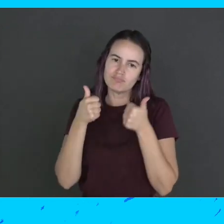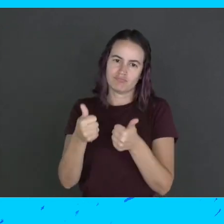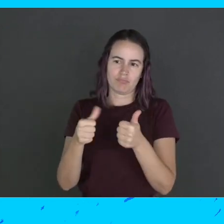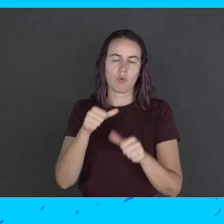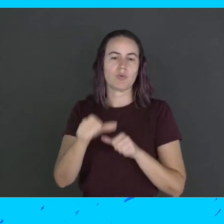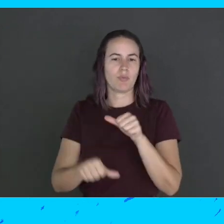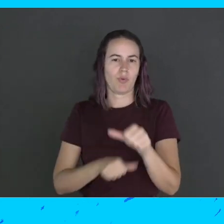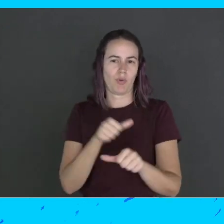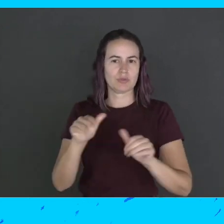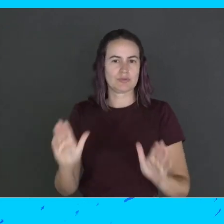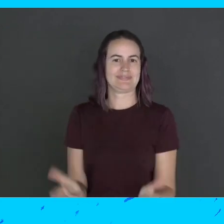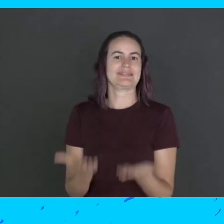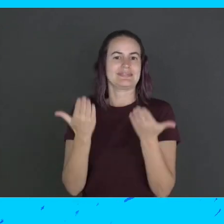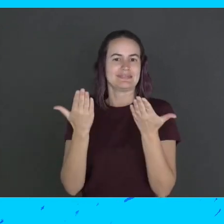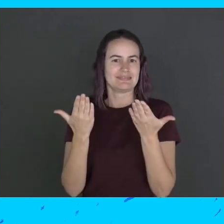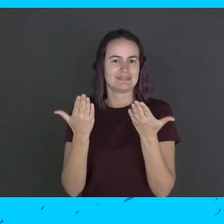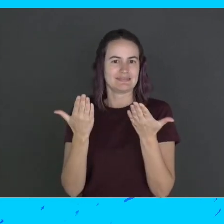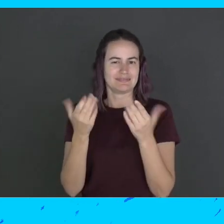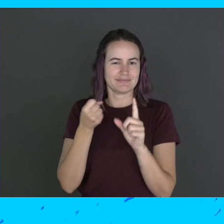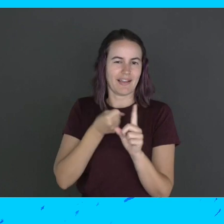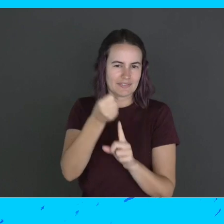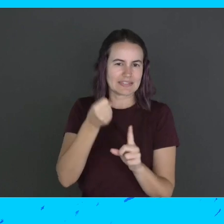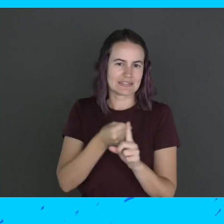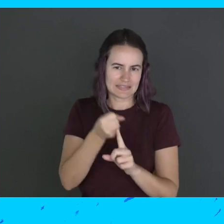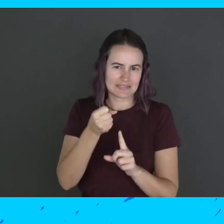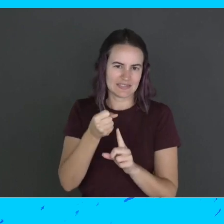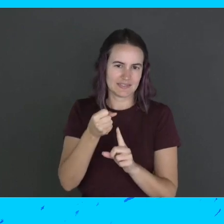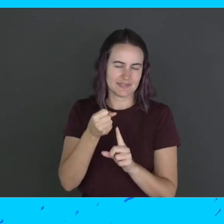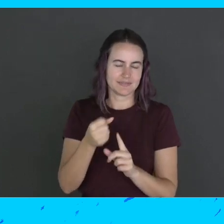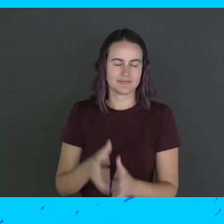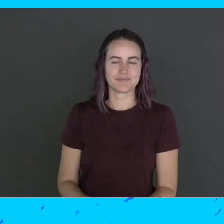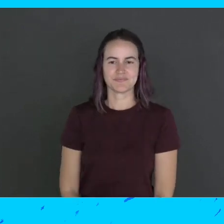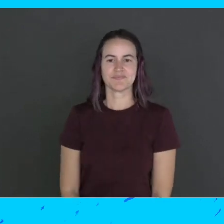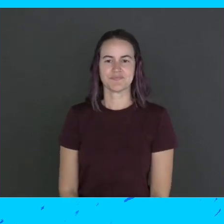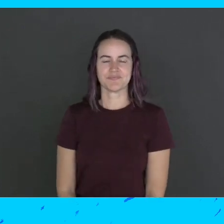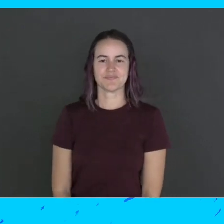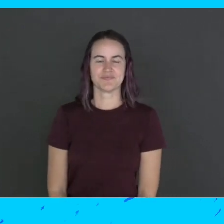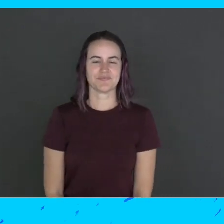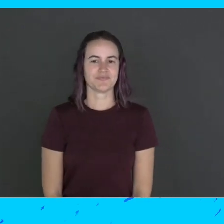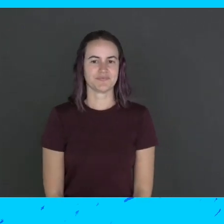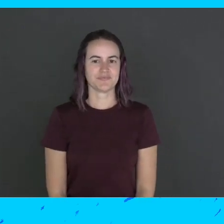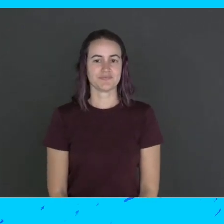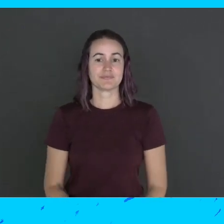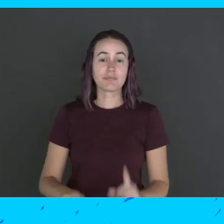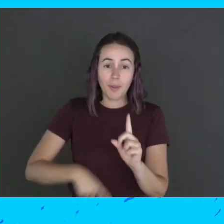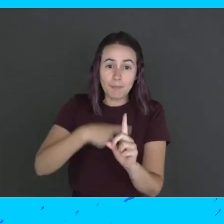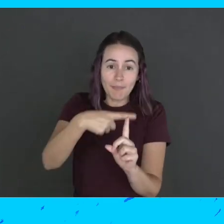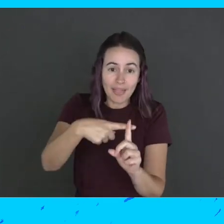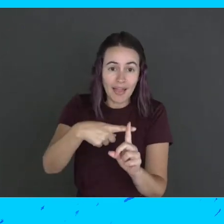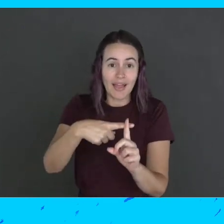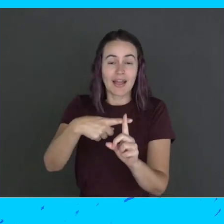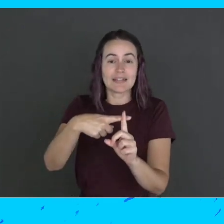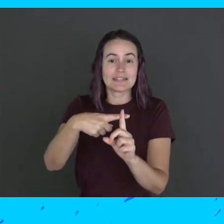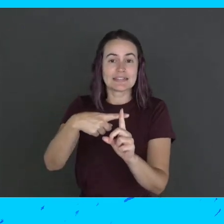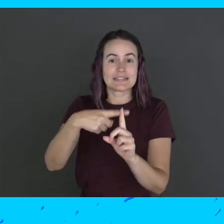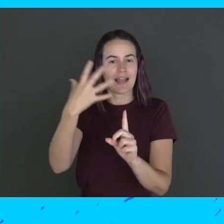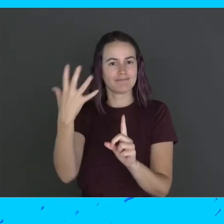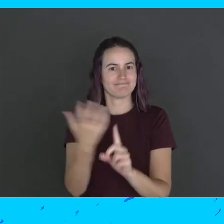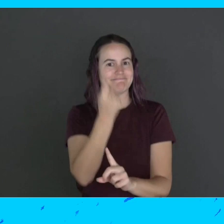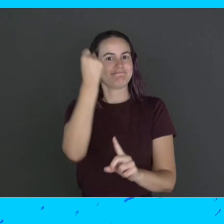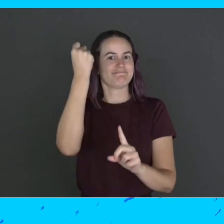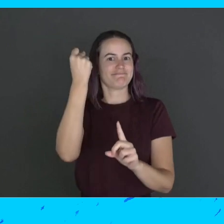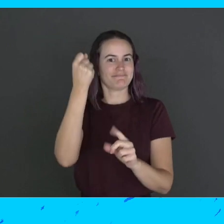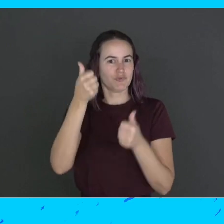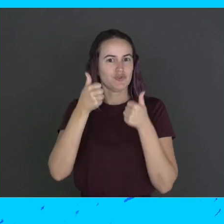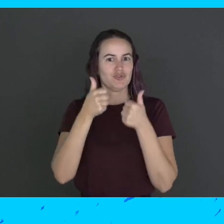et de reproduction pour les jeunes, et cela nous aide à avoir de meilleurs